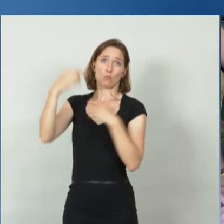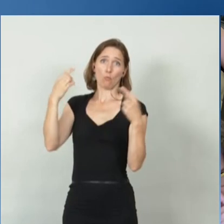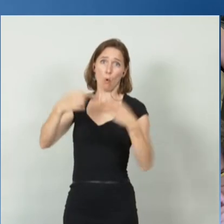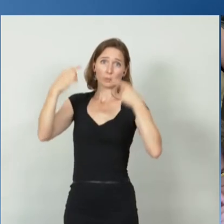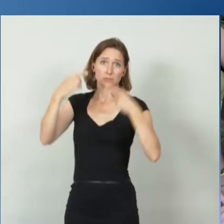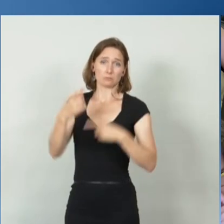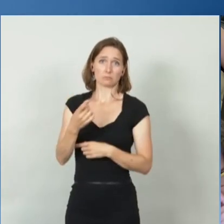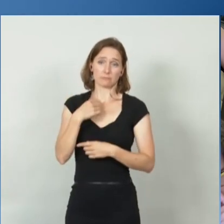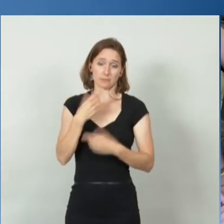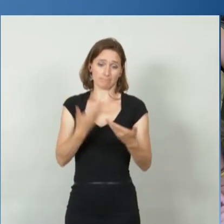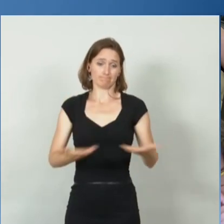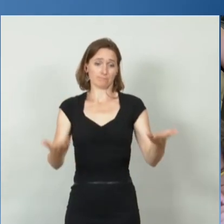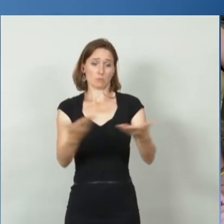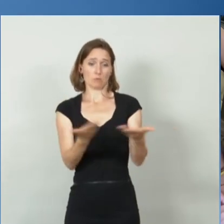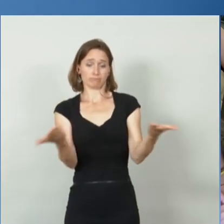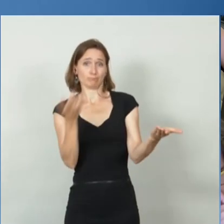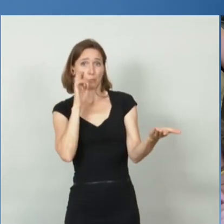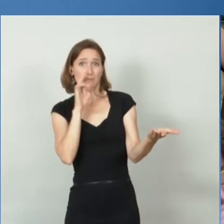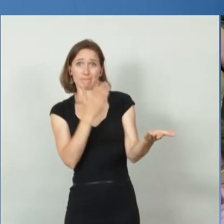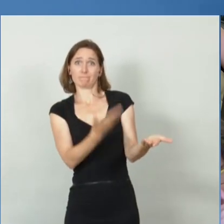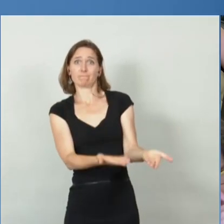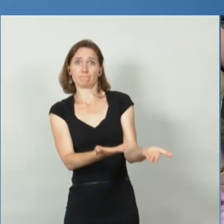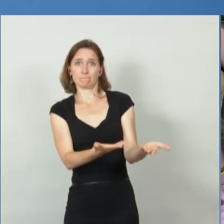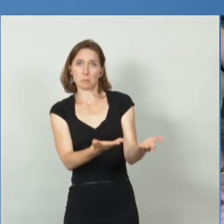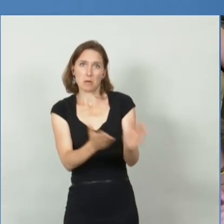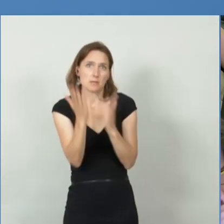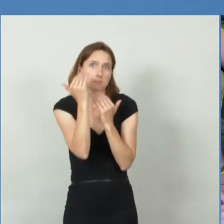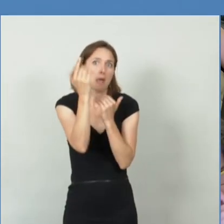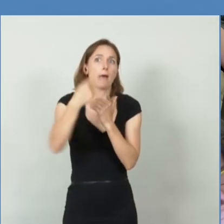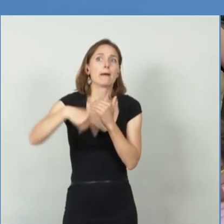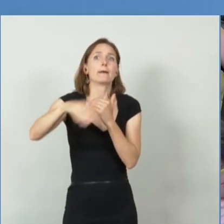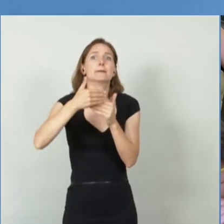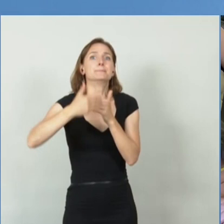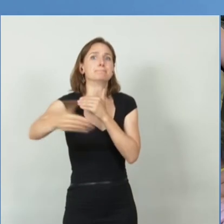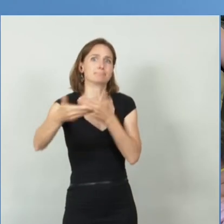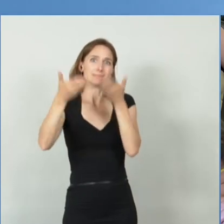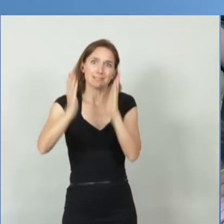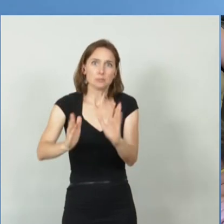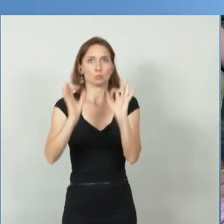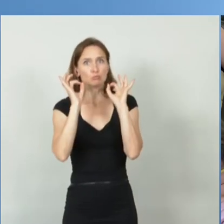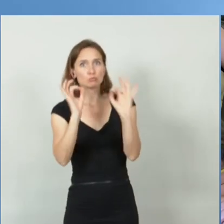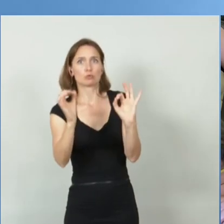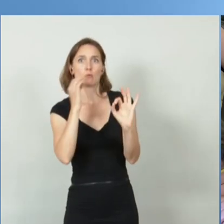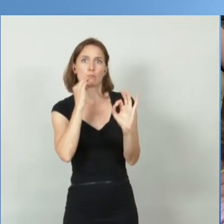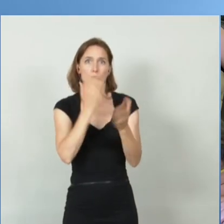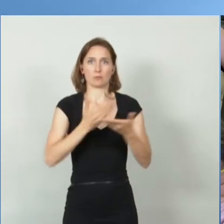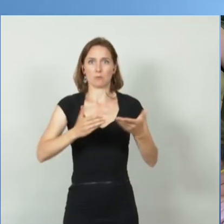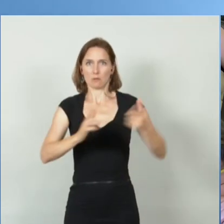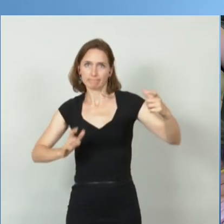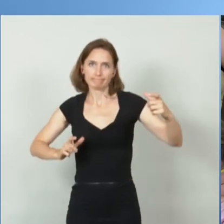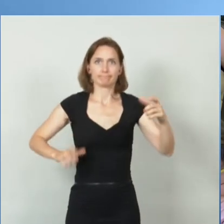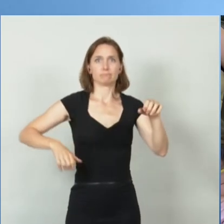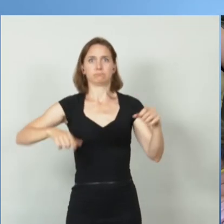de la situation dans laquelle se trouve notre ville et souhaitez que les meilleures décisions soient prises pour permettre une inversion de tendance si ce n'est un rattrapage